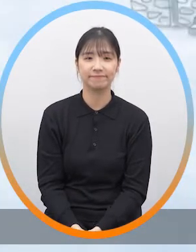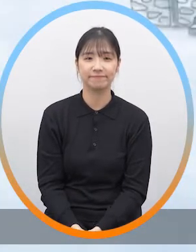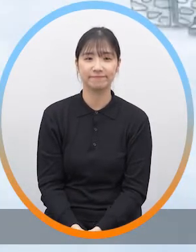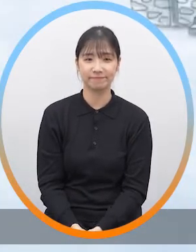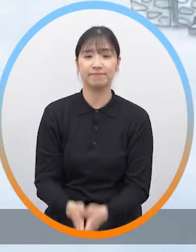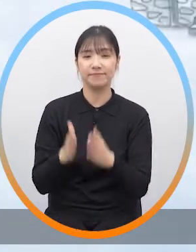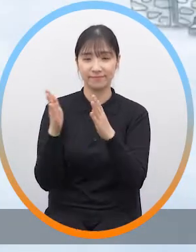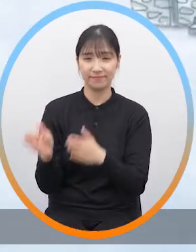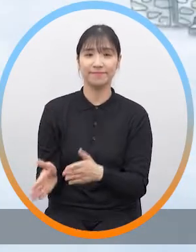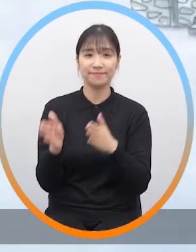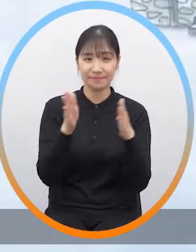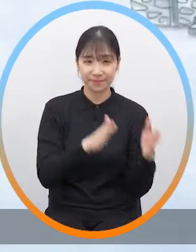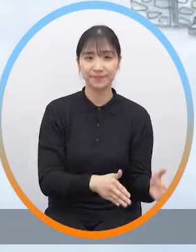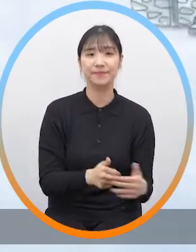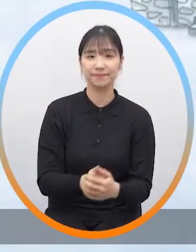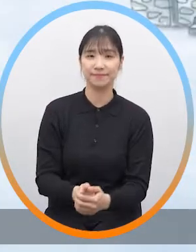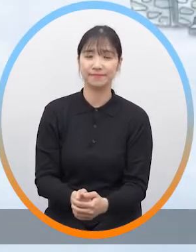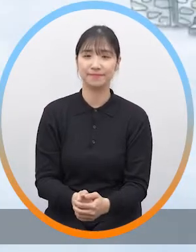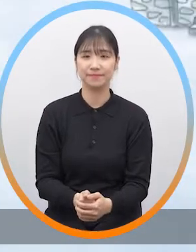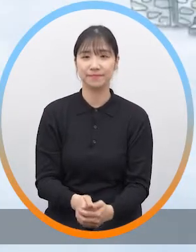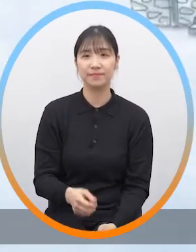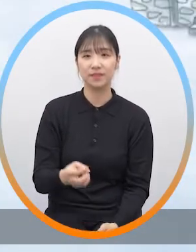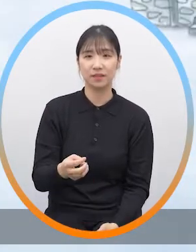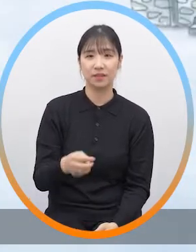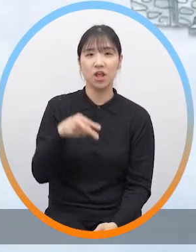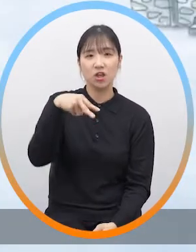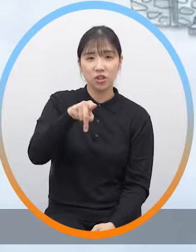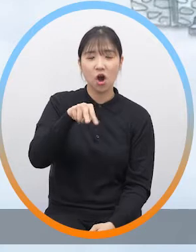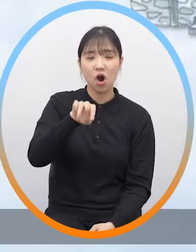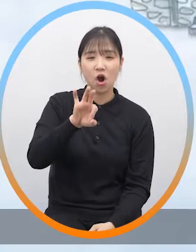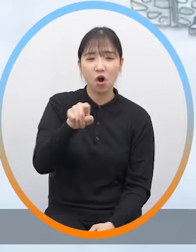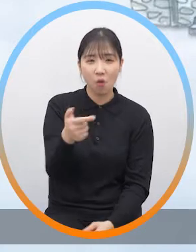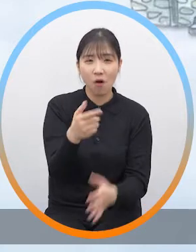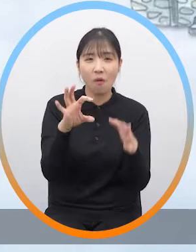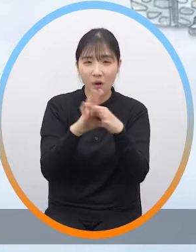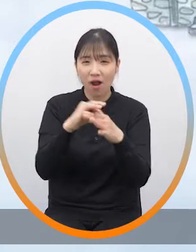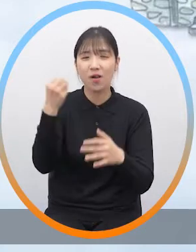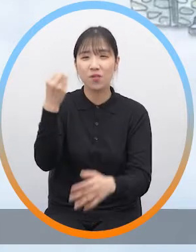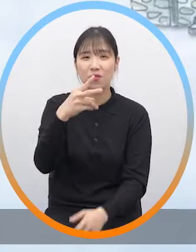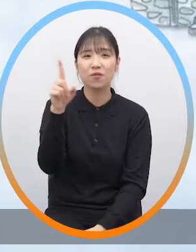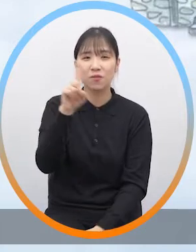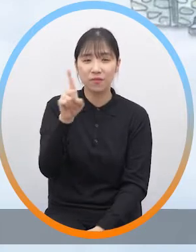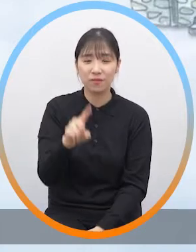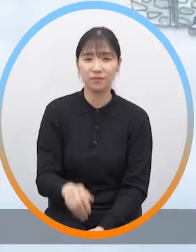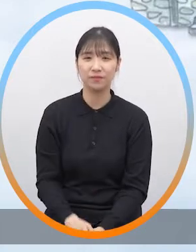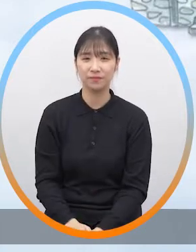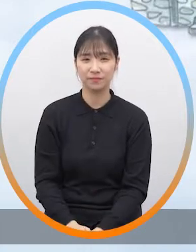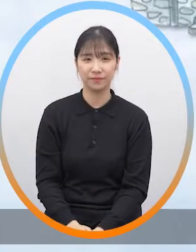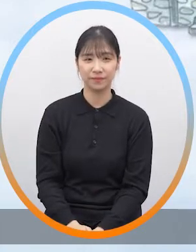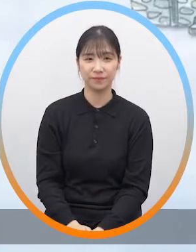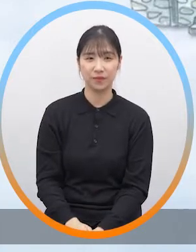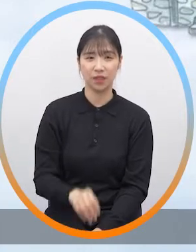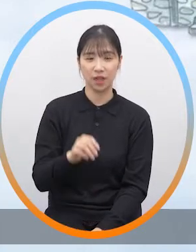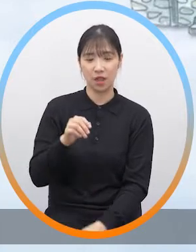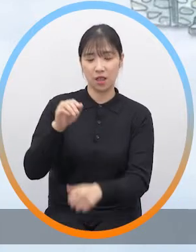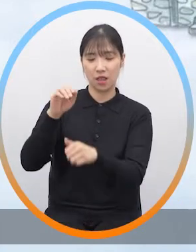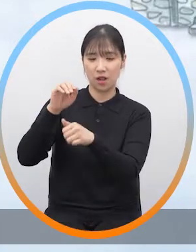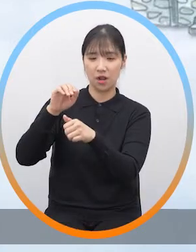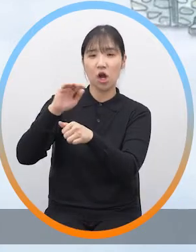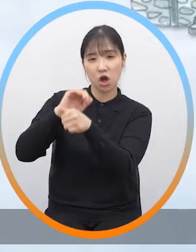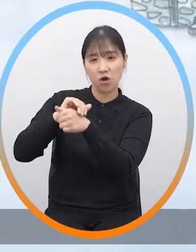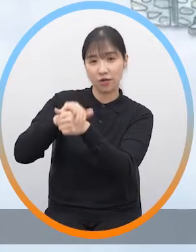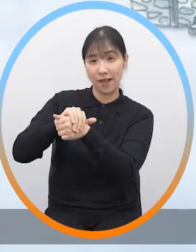그 다음에 또 우리가 이제 서원에 대해서 알아두셔야 될 게, 보통 우리가 예를 들어서 아까도 말씀드렸던